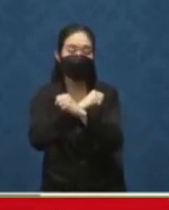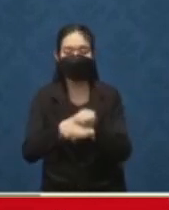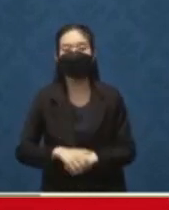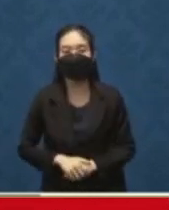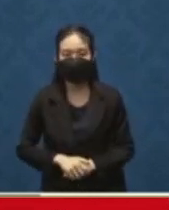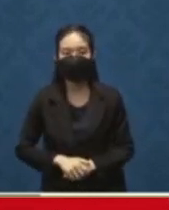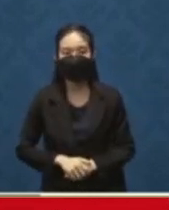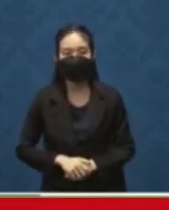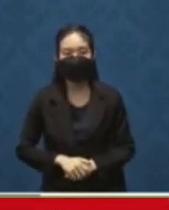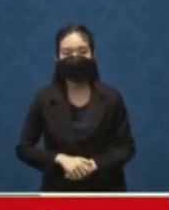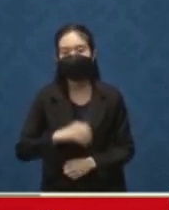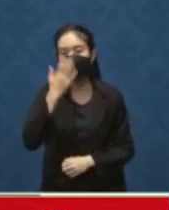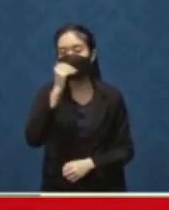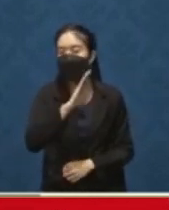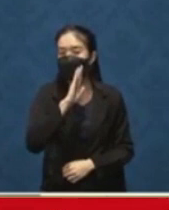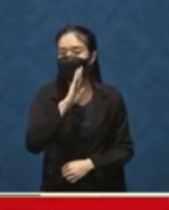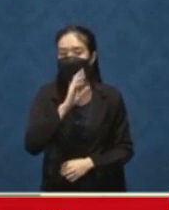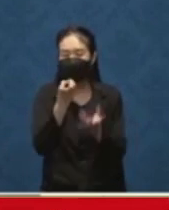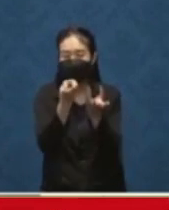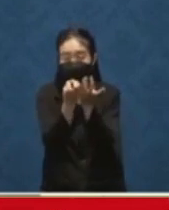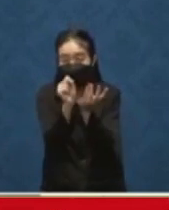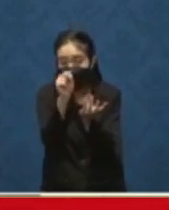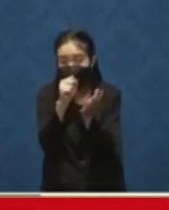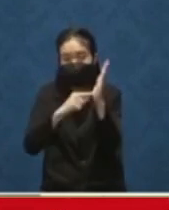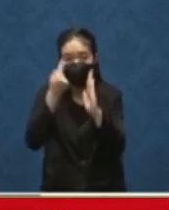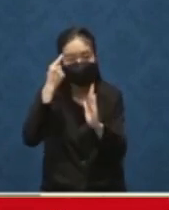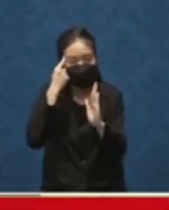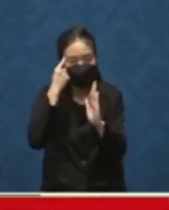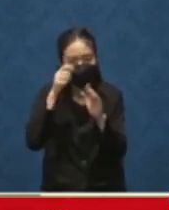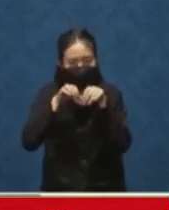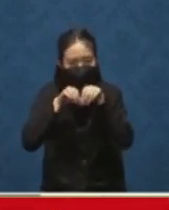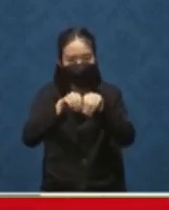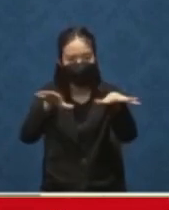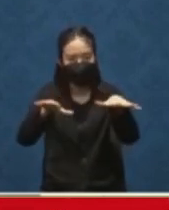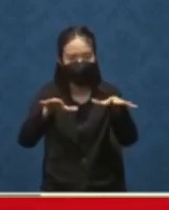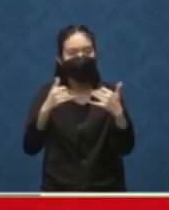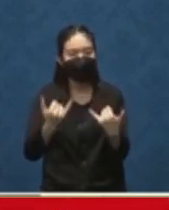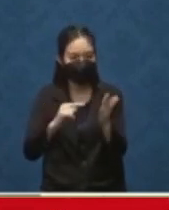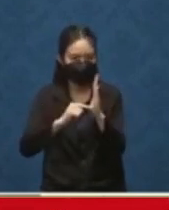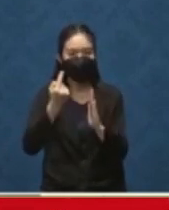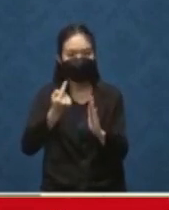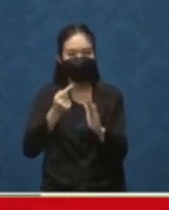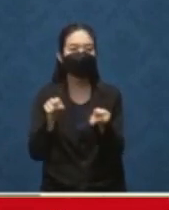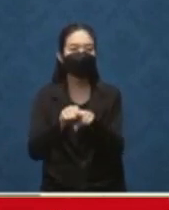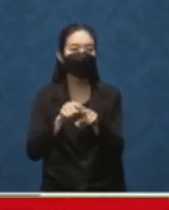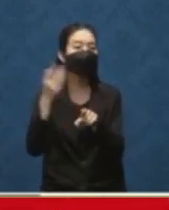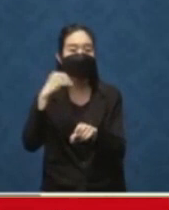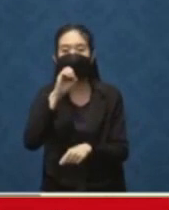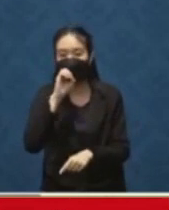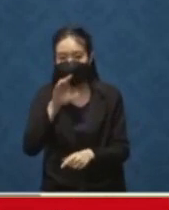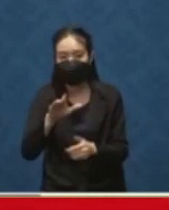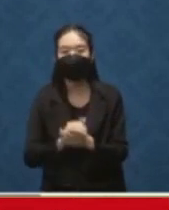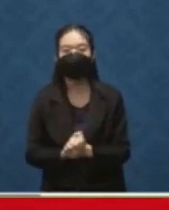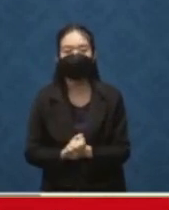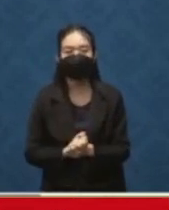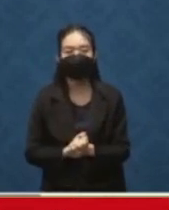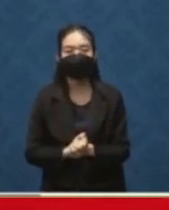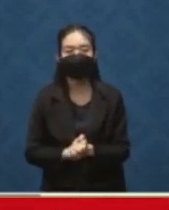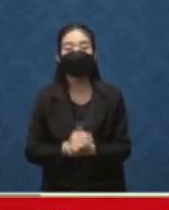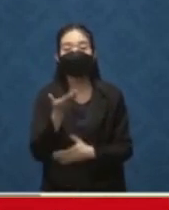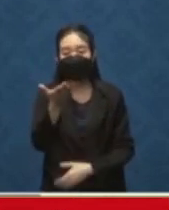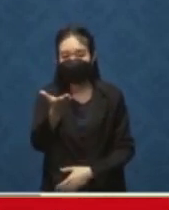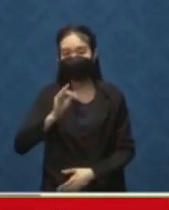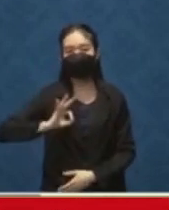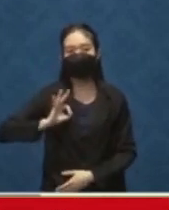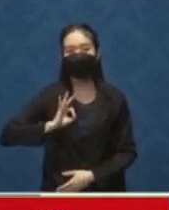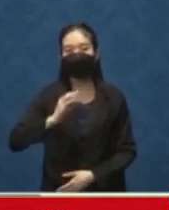อ